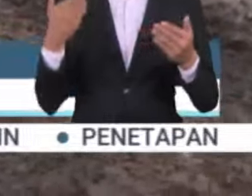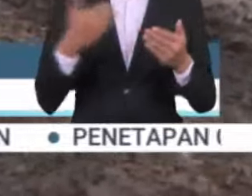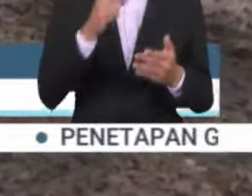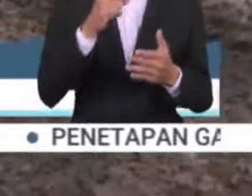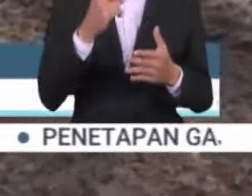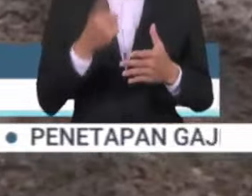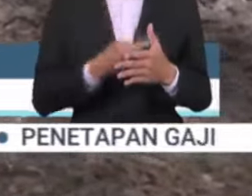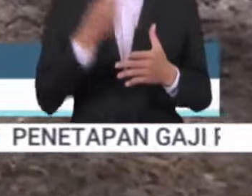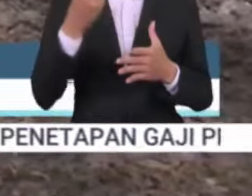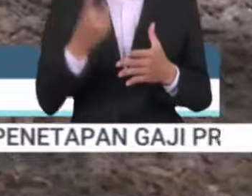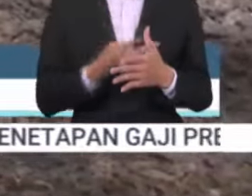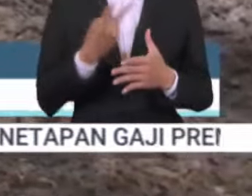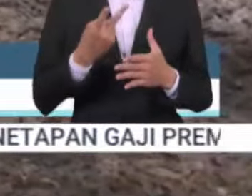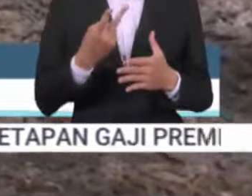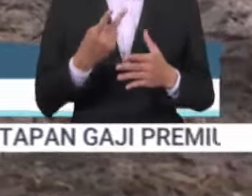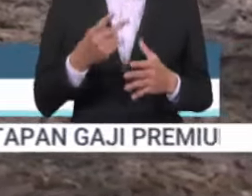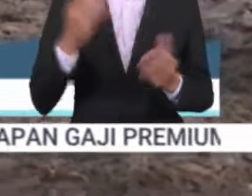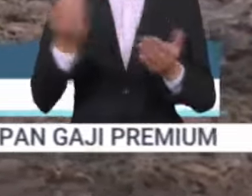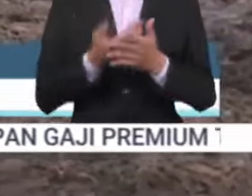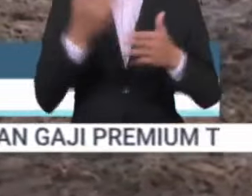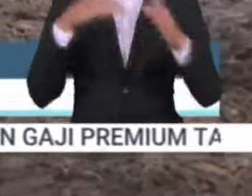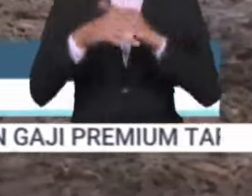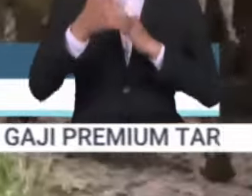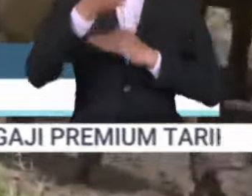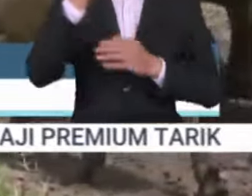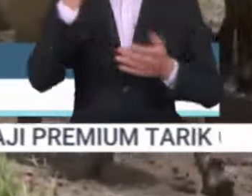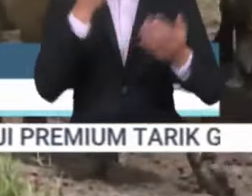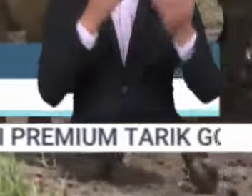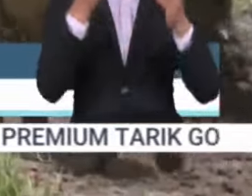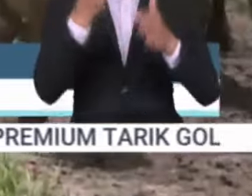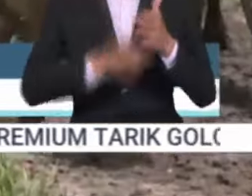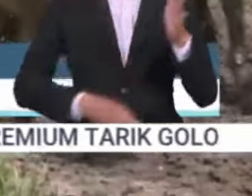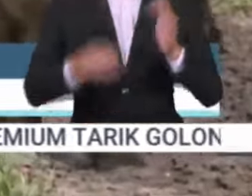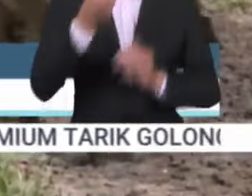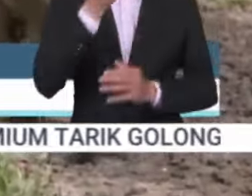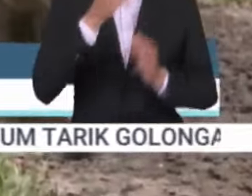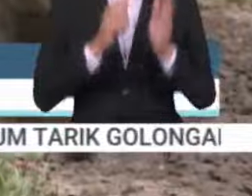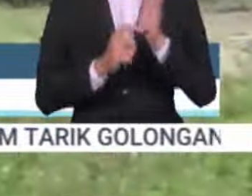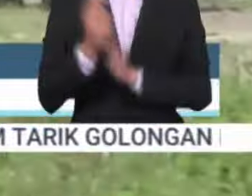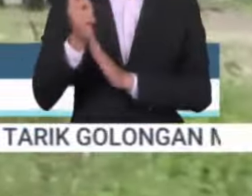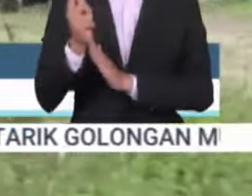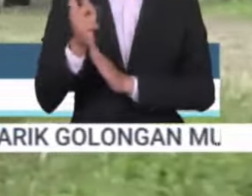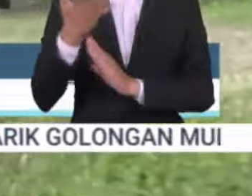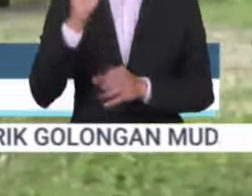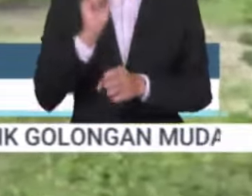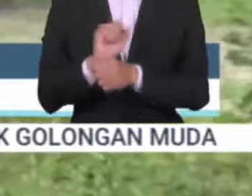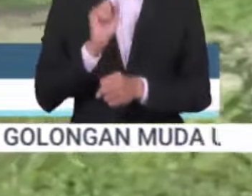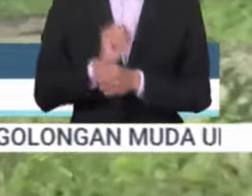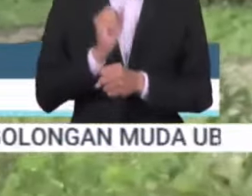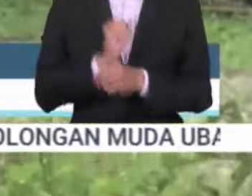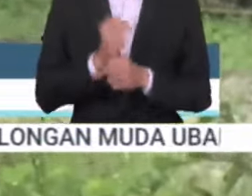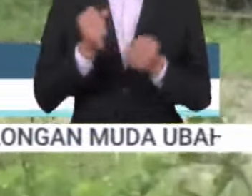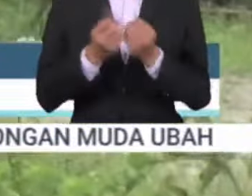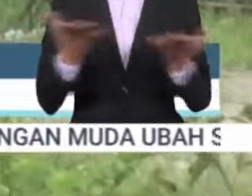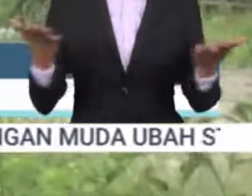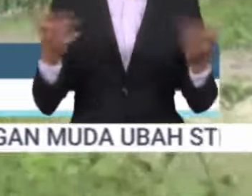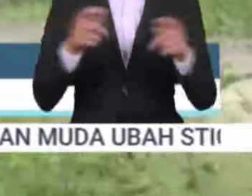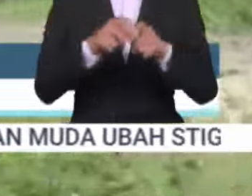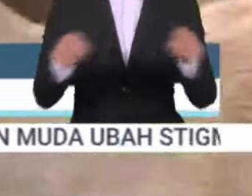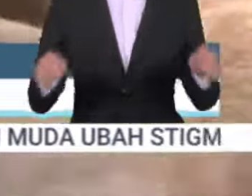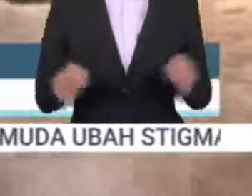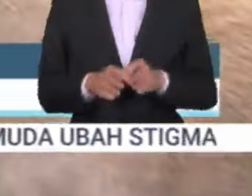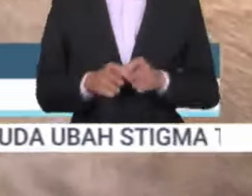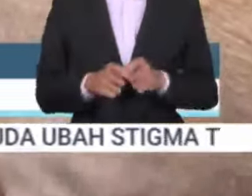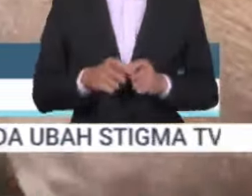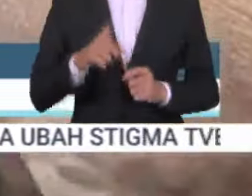Pasal kos makan dia, kita tak tanggung tinggi sangat kan. Nah, lagipun, bawa kerja banyak tempat.